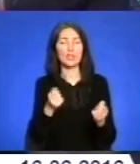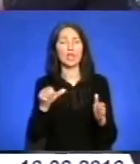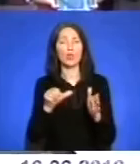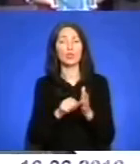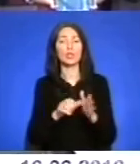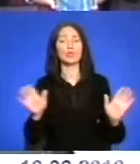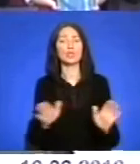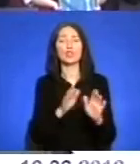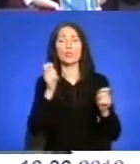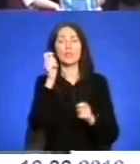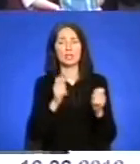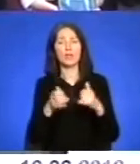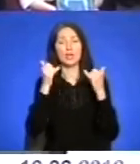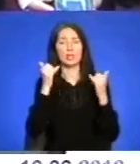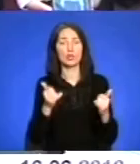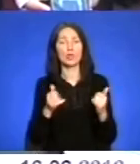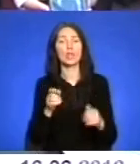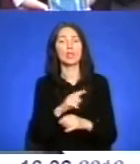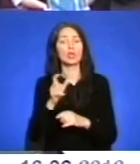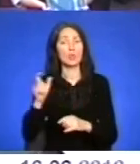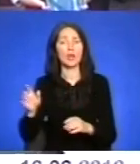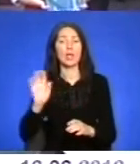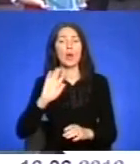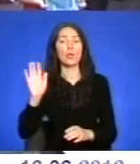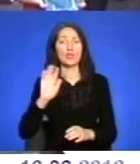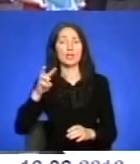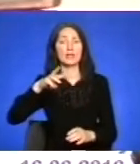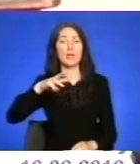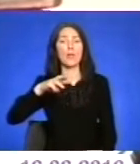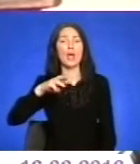тернополяни прощалися з Михайлом Близнюком і Мартою Українською.